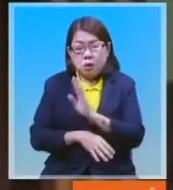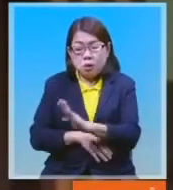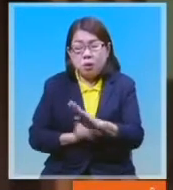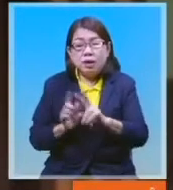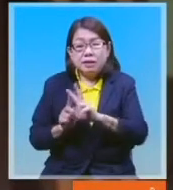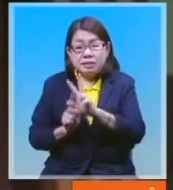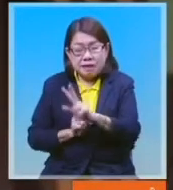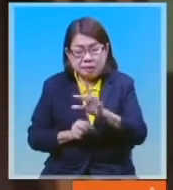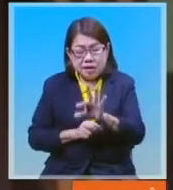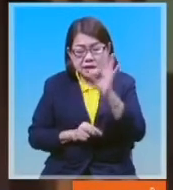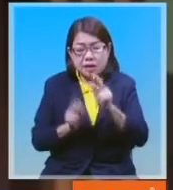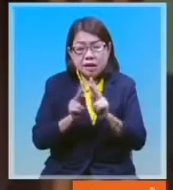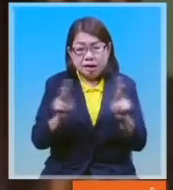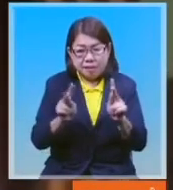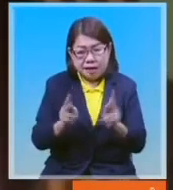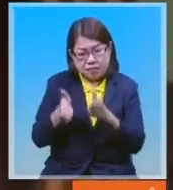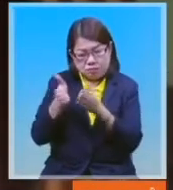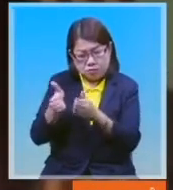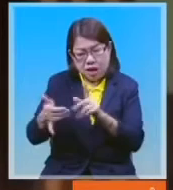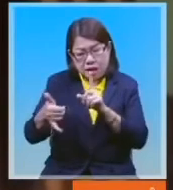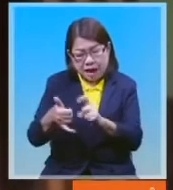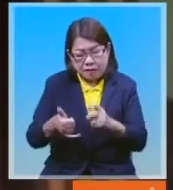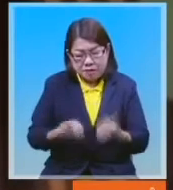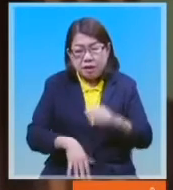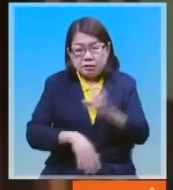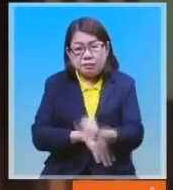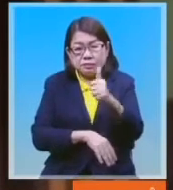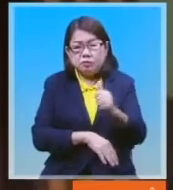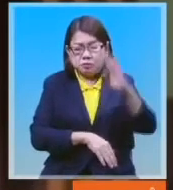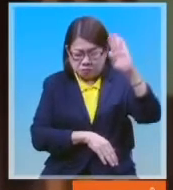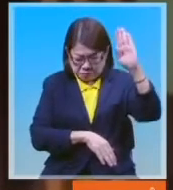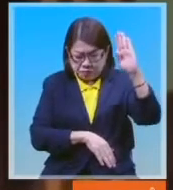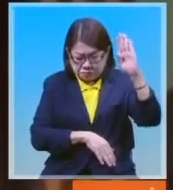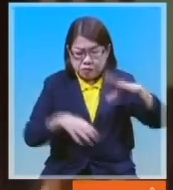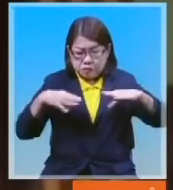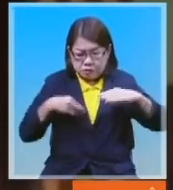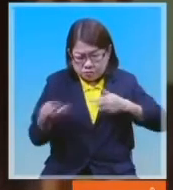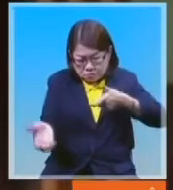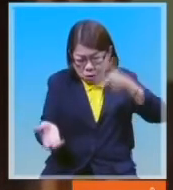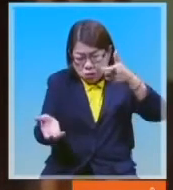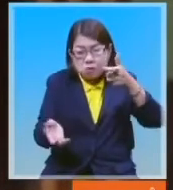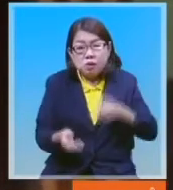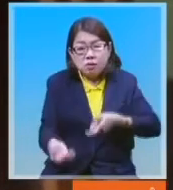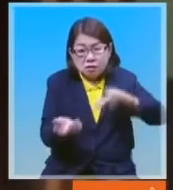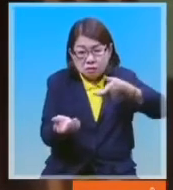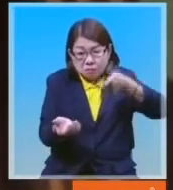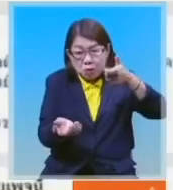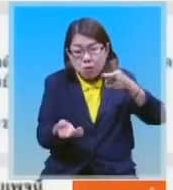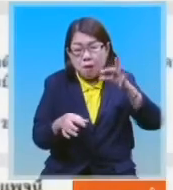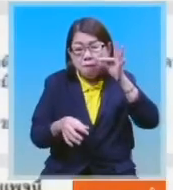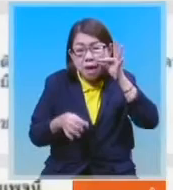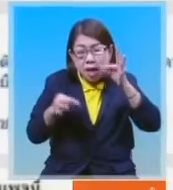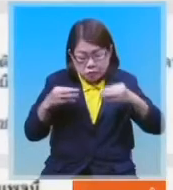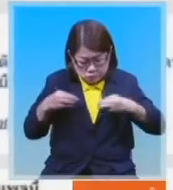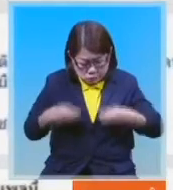สอบสวนทันทีนะคะเบื้องต้นกำลังพลยอมรับว่าใช้อาวุธปืนยิงดาวตามที่ปรากฏในภาพก็ไม่ทราบ